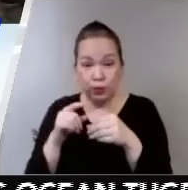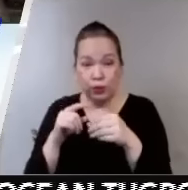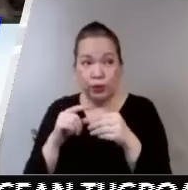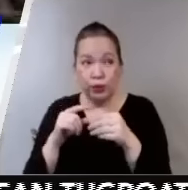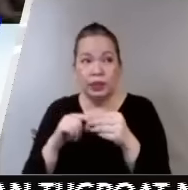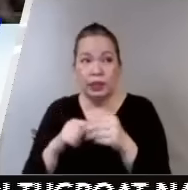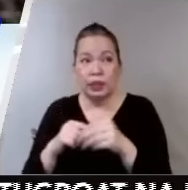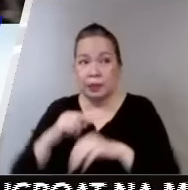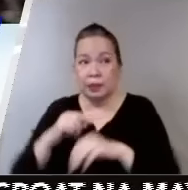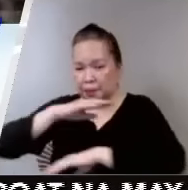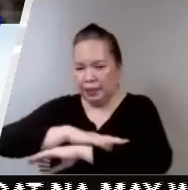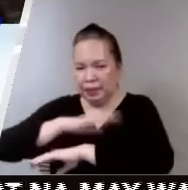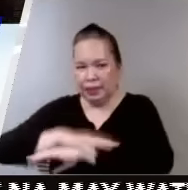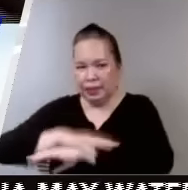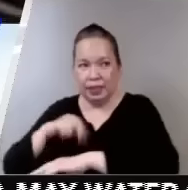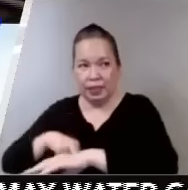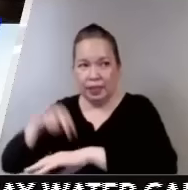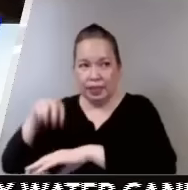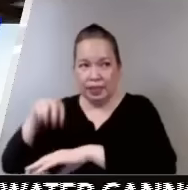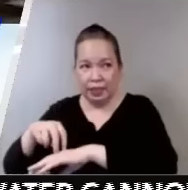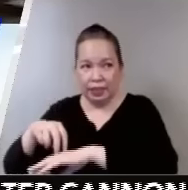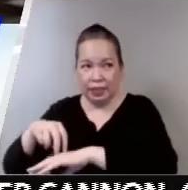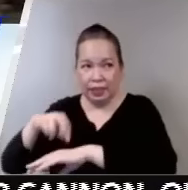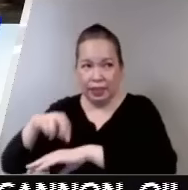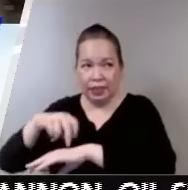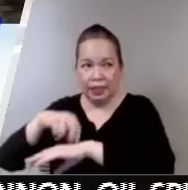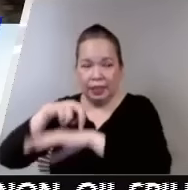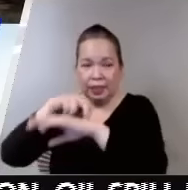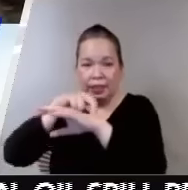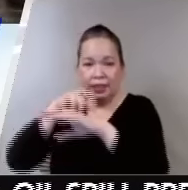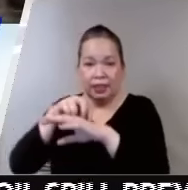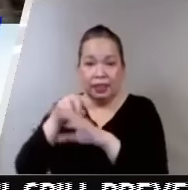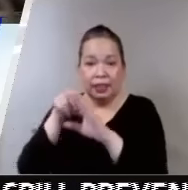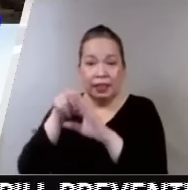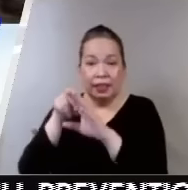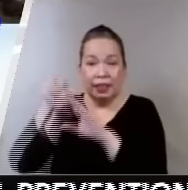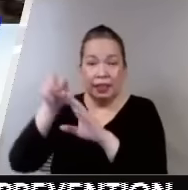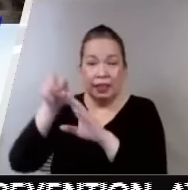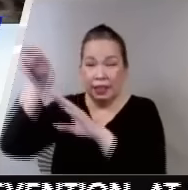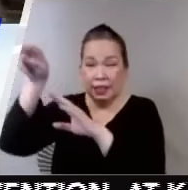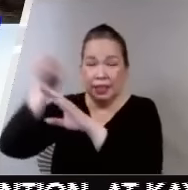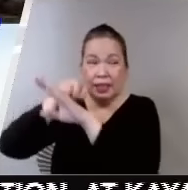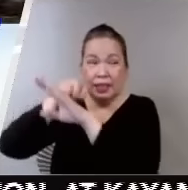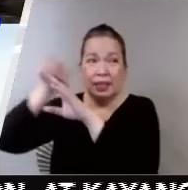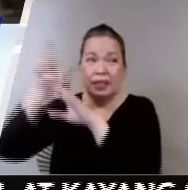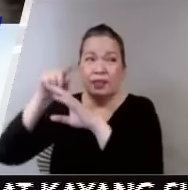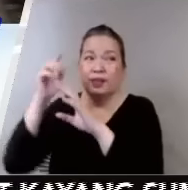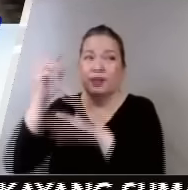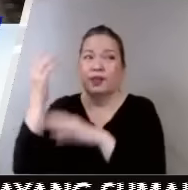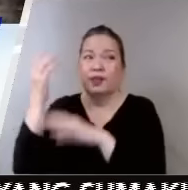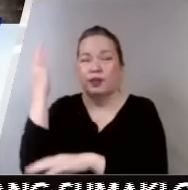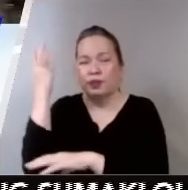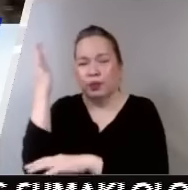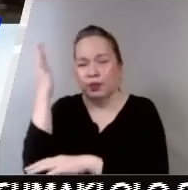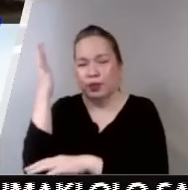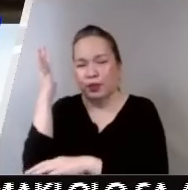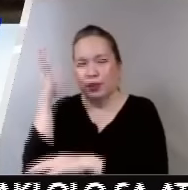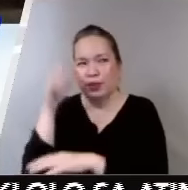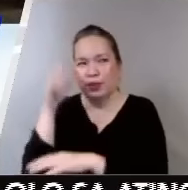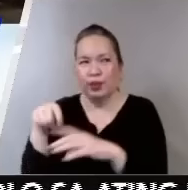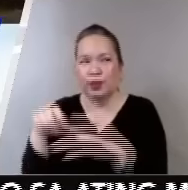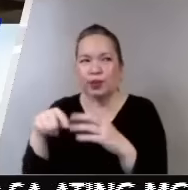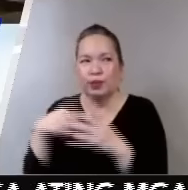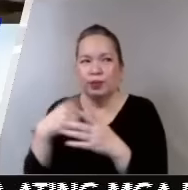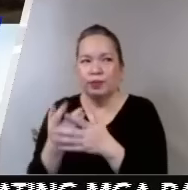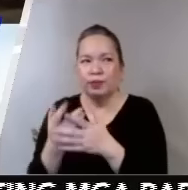alagang kambing. Shook sila na pati puno ng nyog aakyatin ito. Baka raw on a mission ang